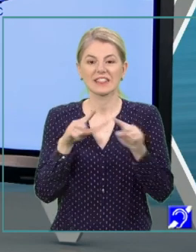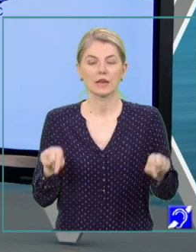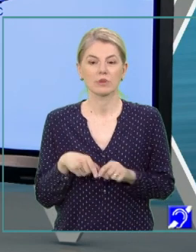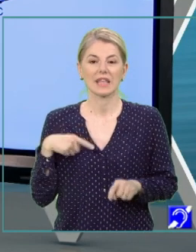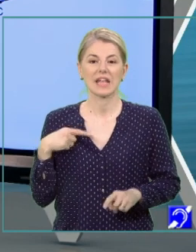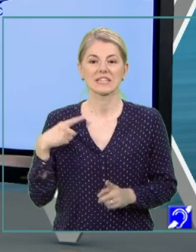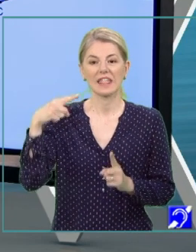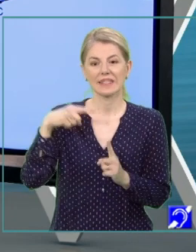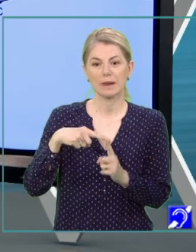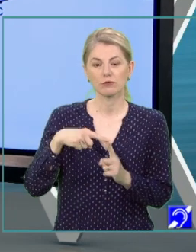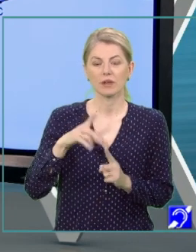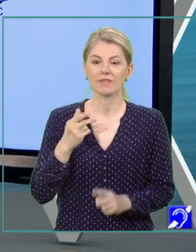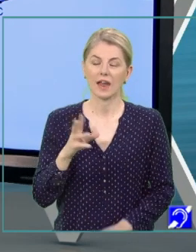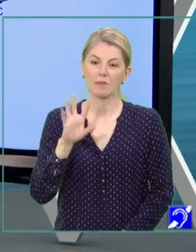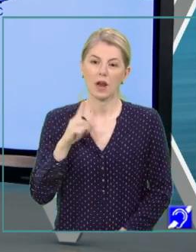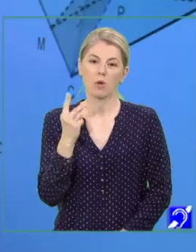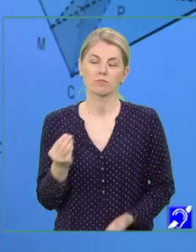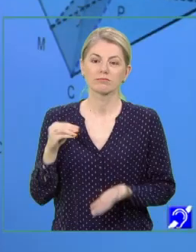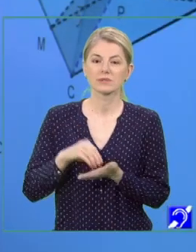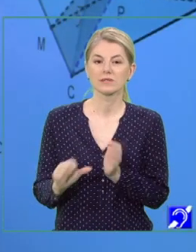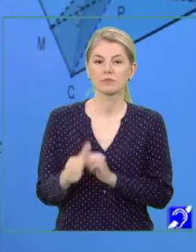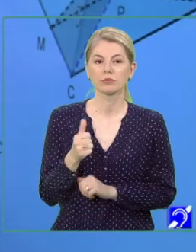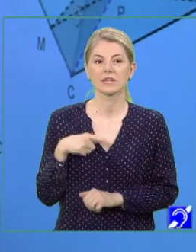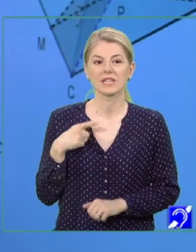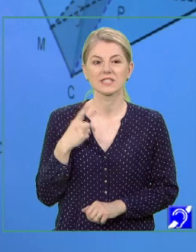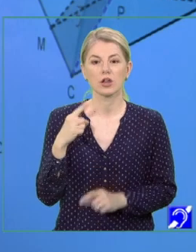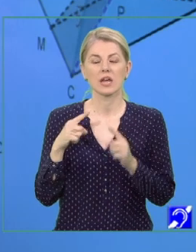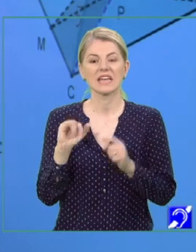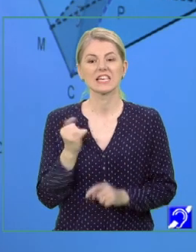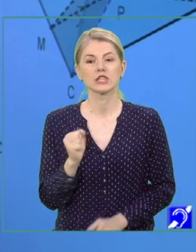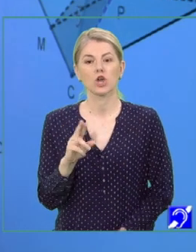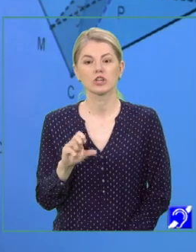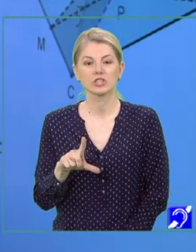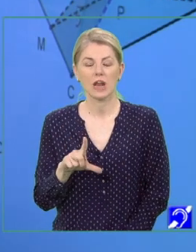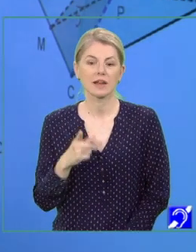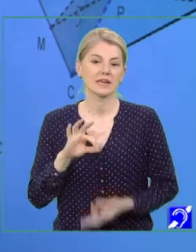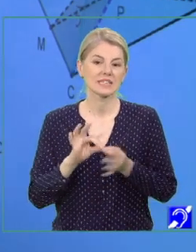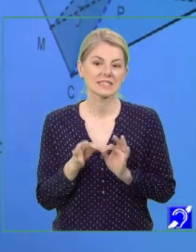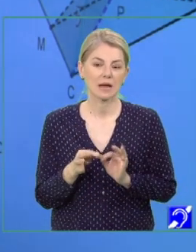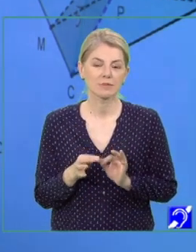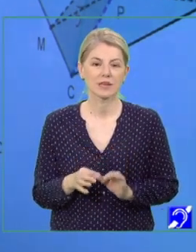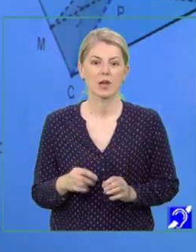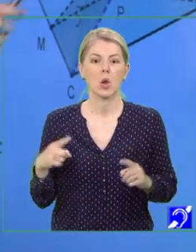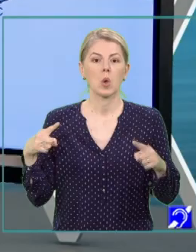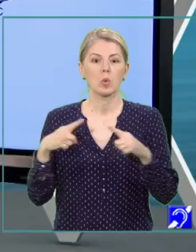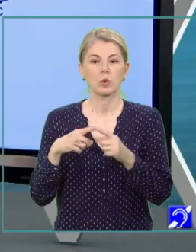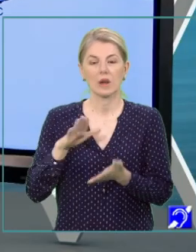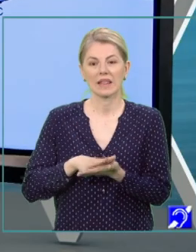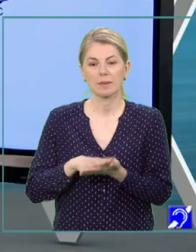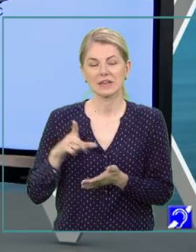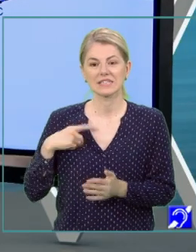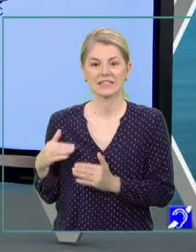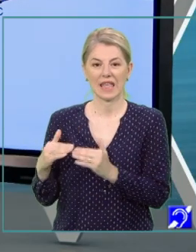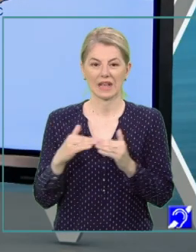dreptunghic. Dar triunghiul nostru mai are încă o proprietate, copii. Este un triunghi isoscel. Înseamnă că unghiurile de la baza